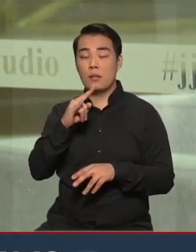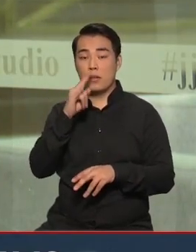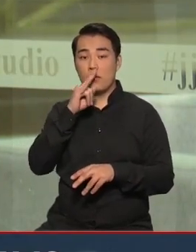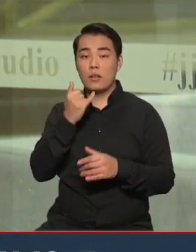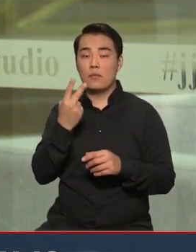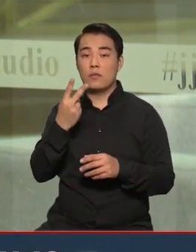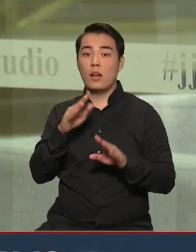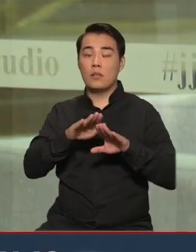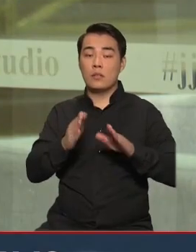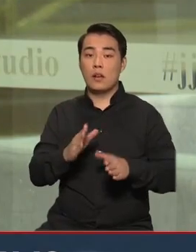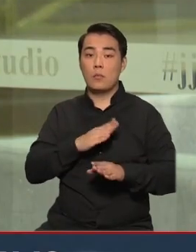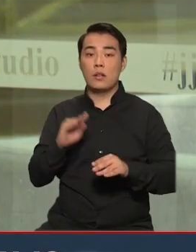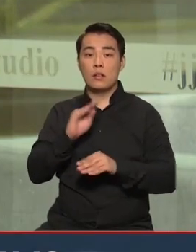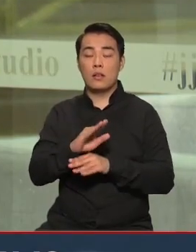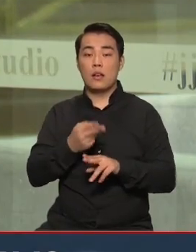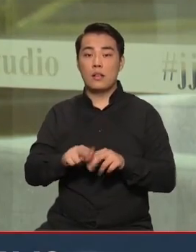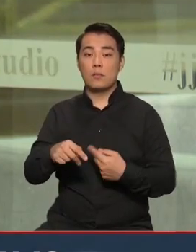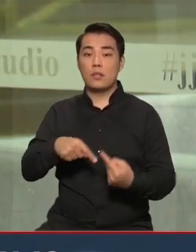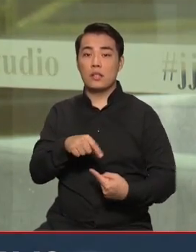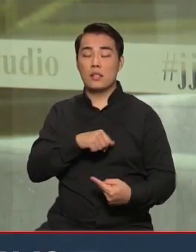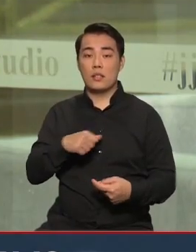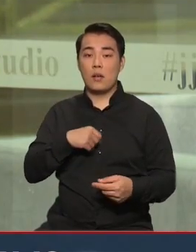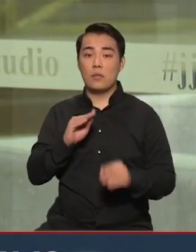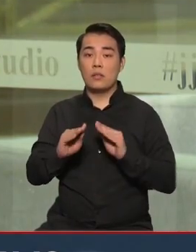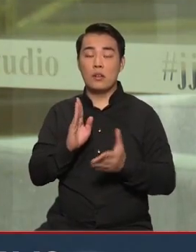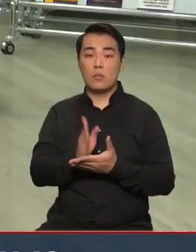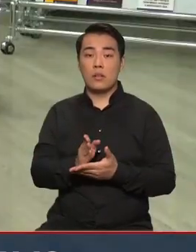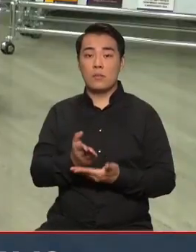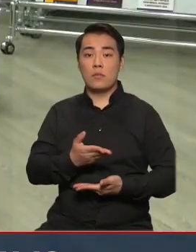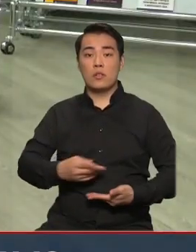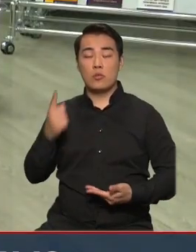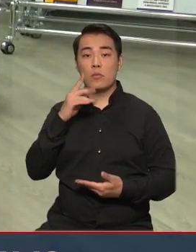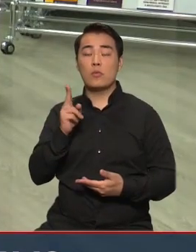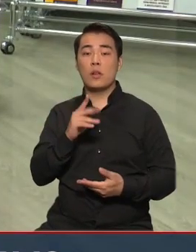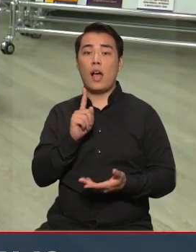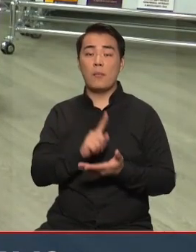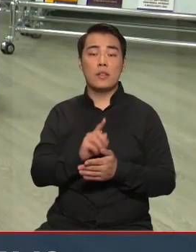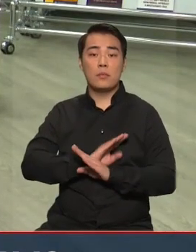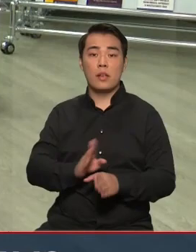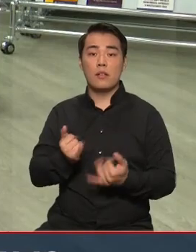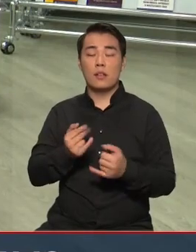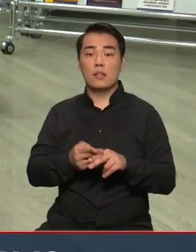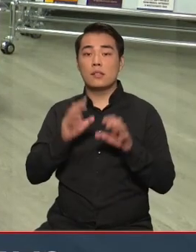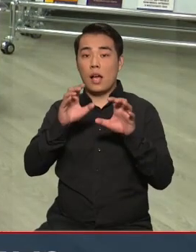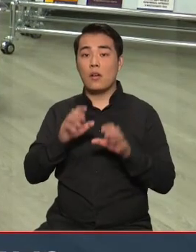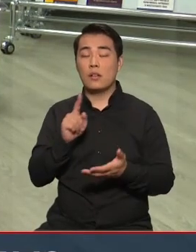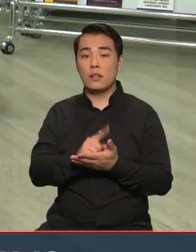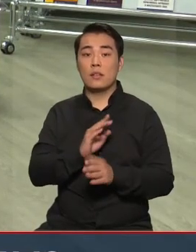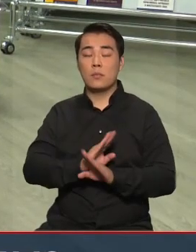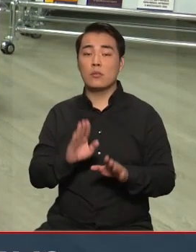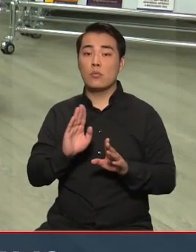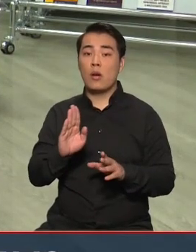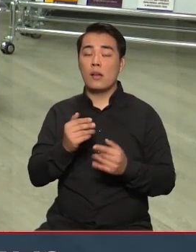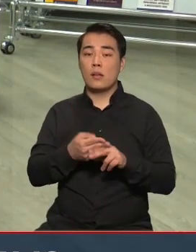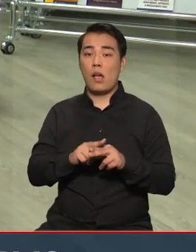қойып қойды. Не керек? Ол бизнестің өзі оны реттейді деп есептейміз бізді. Біз ешкімді міндеттемейміз. Заңда міндеттеу жоқ, бірақ бизнес өзі